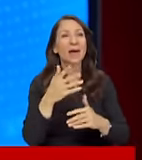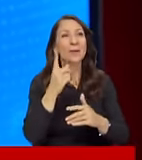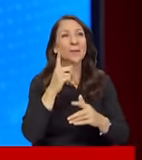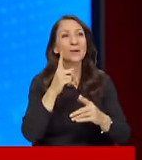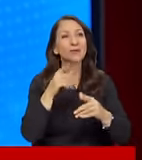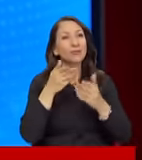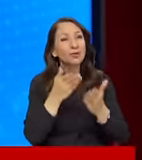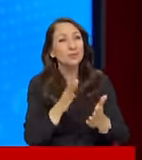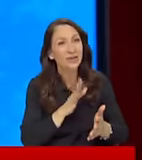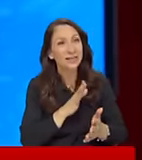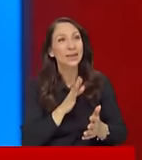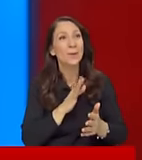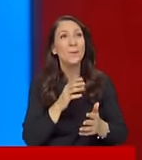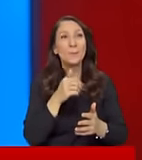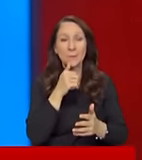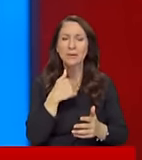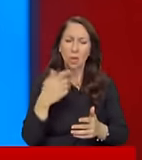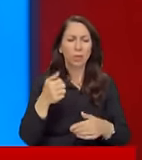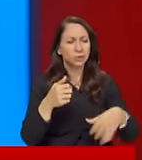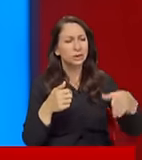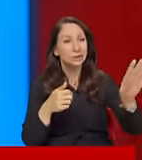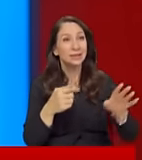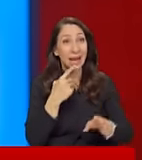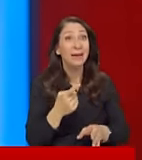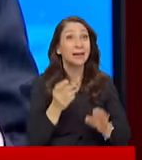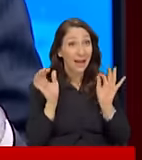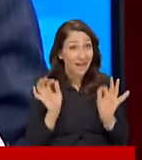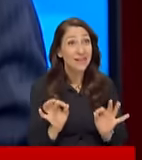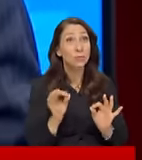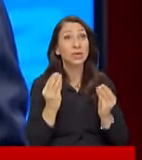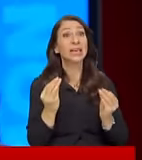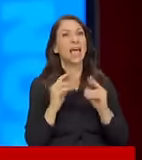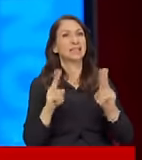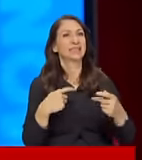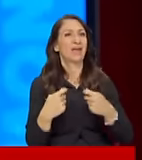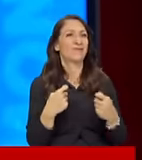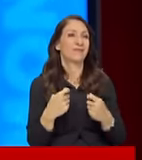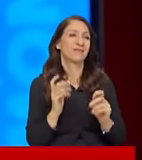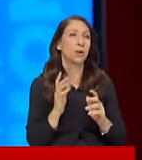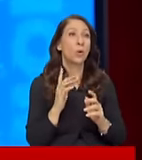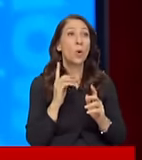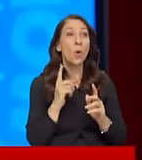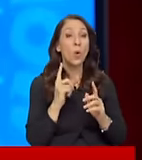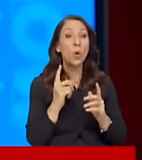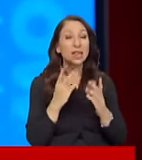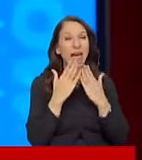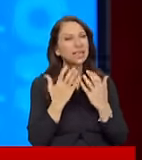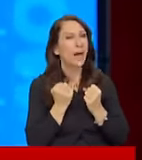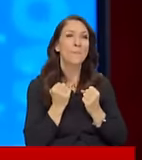fırını vardır. Ben babandan alırım parayı. Yani bu gönderir. Yani iyi esnaf olmak. O tedrisattan